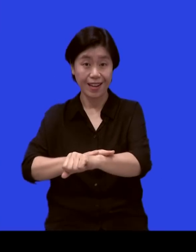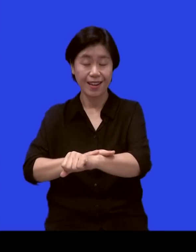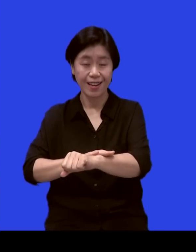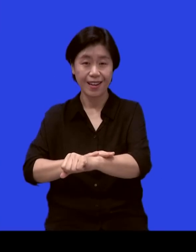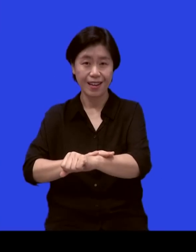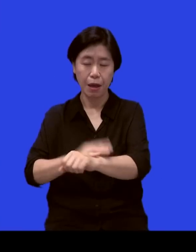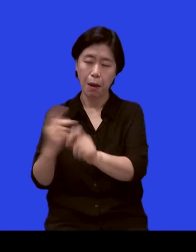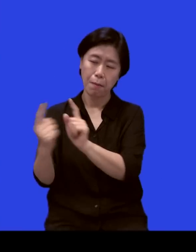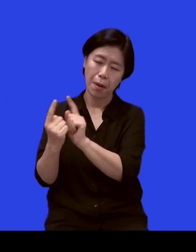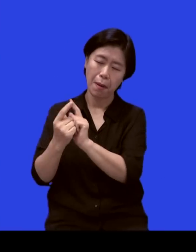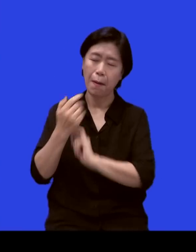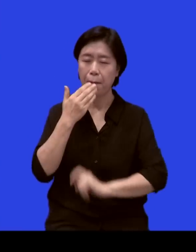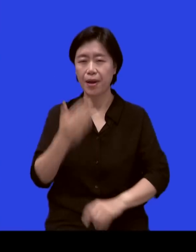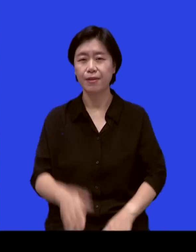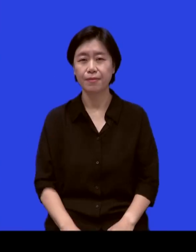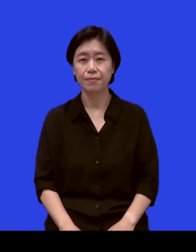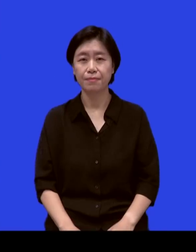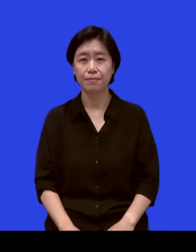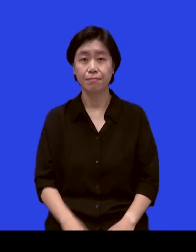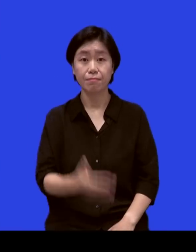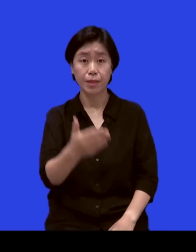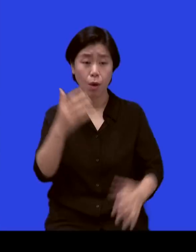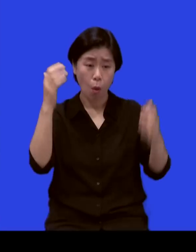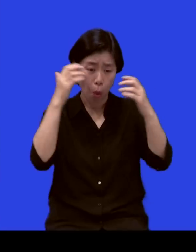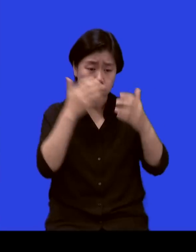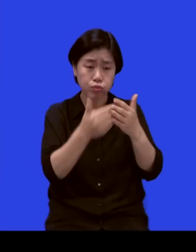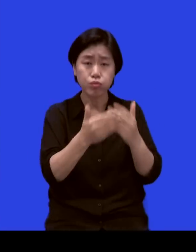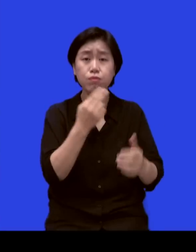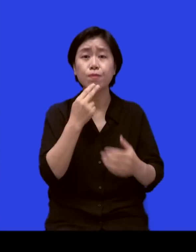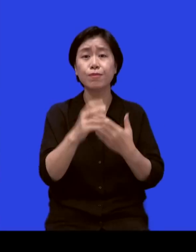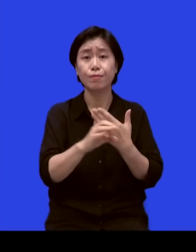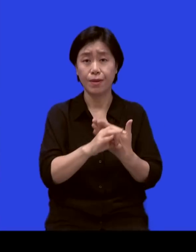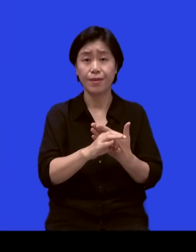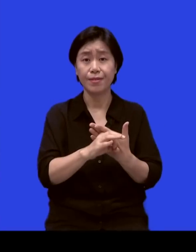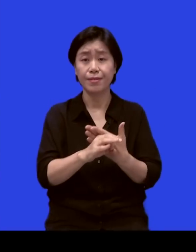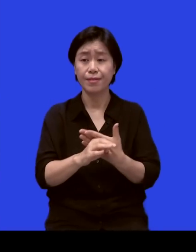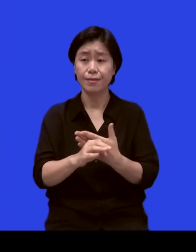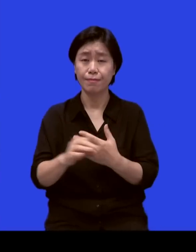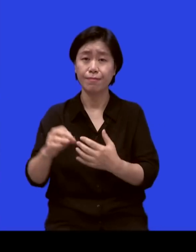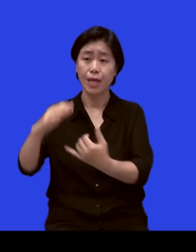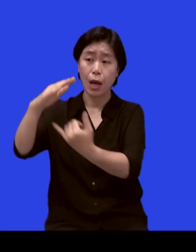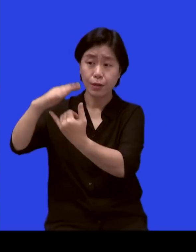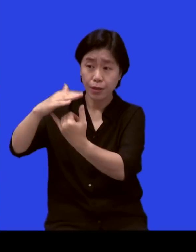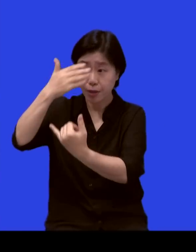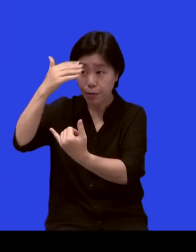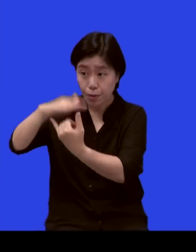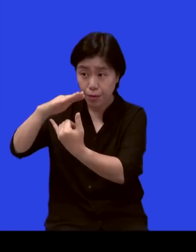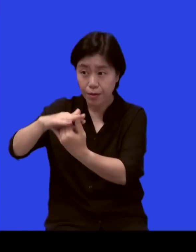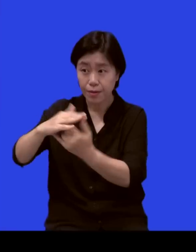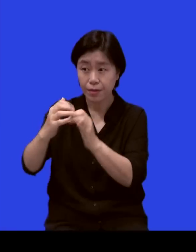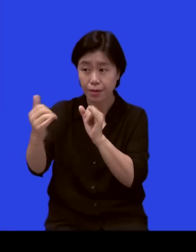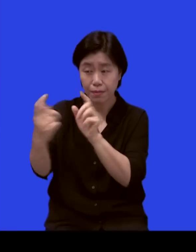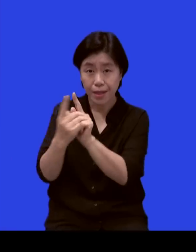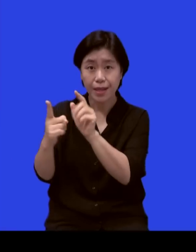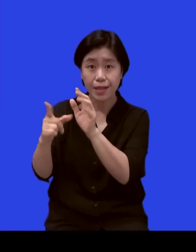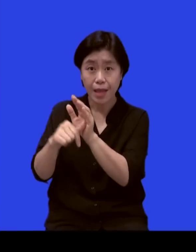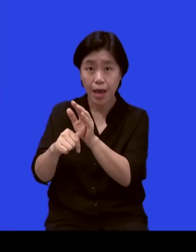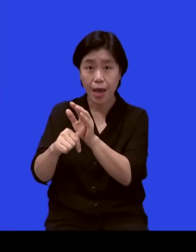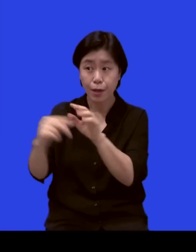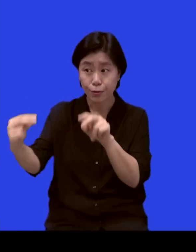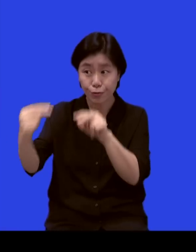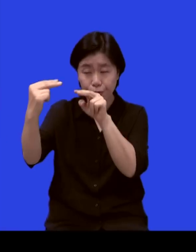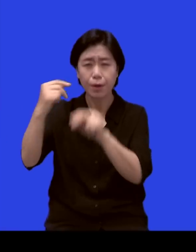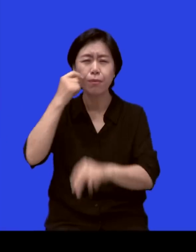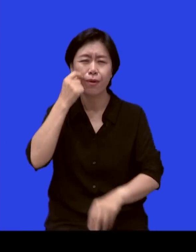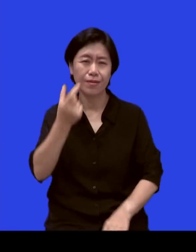이런 사건들이 없었다면 하나님이 일을 하시지 않으셨다면 내가 아마 그 아이들과 같이 눈높이를 맞출 수가 없었을 것 같아요. 지금 이